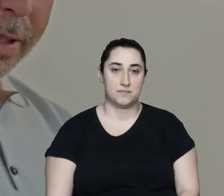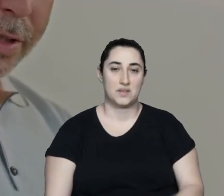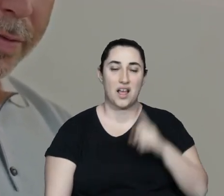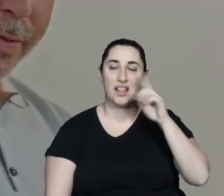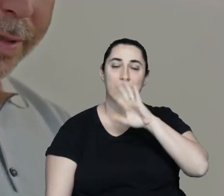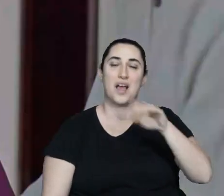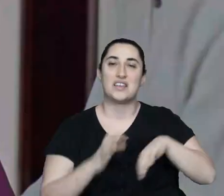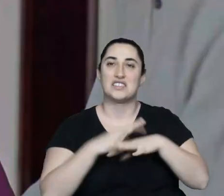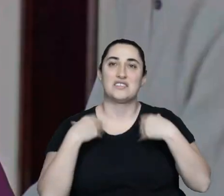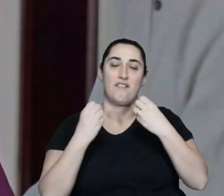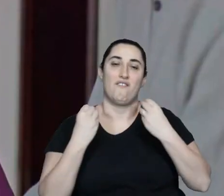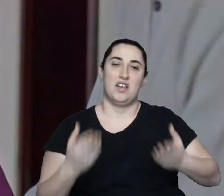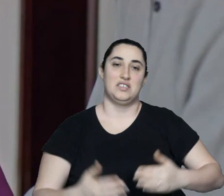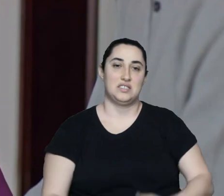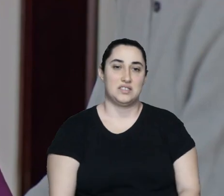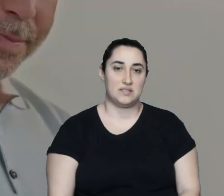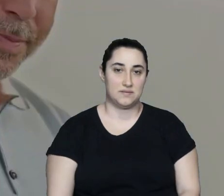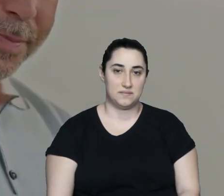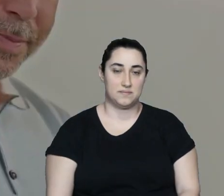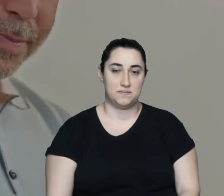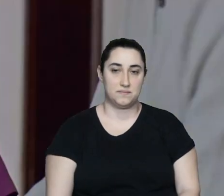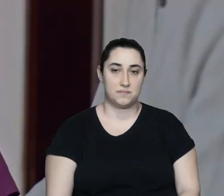bütün hastalara şifa versin.